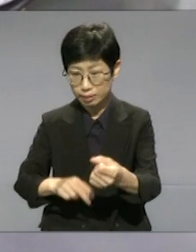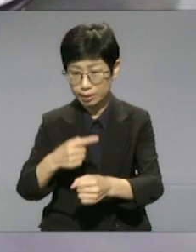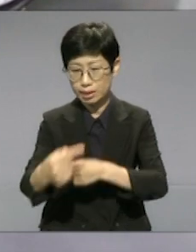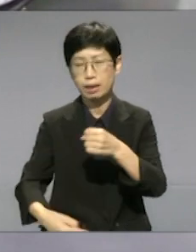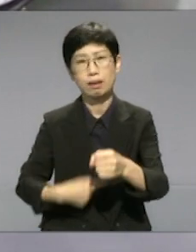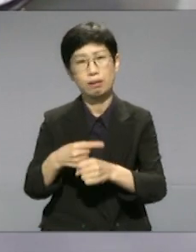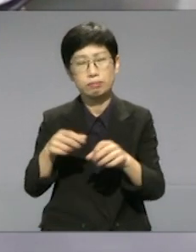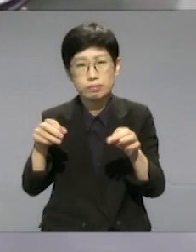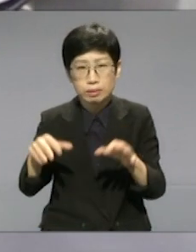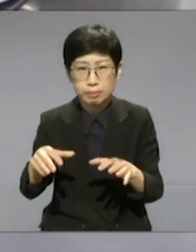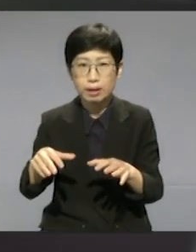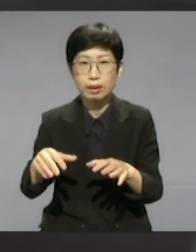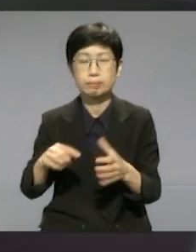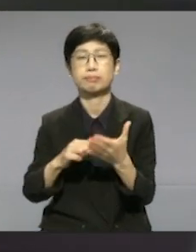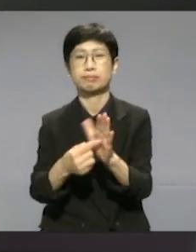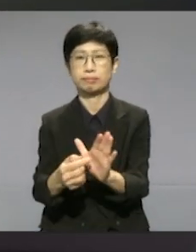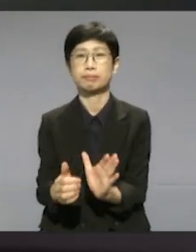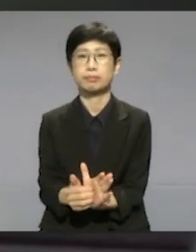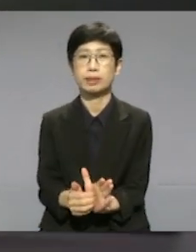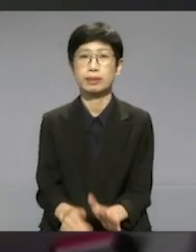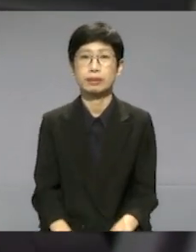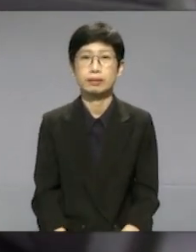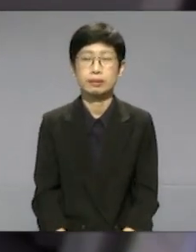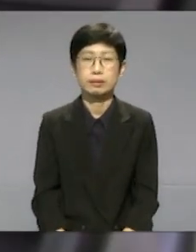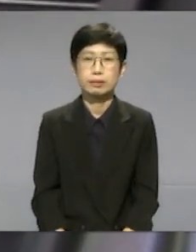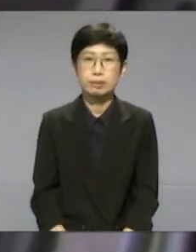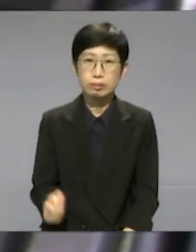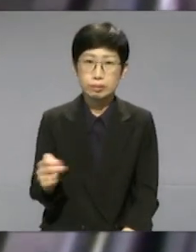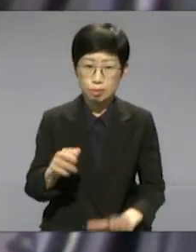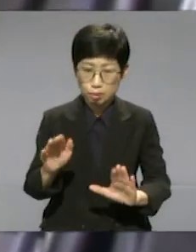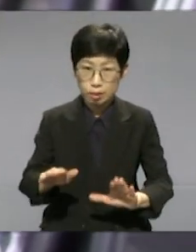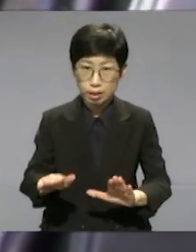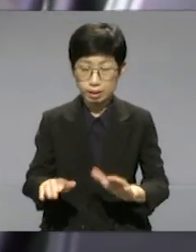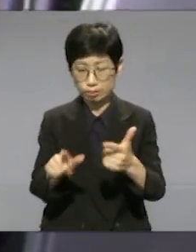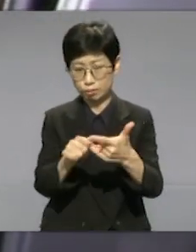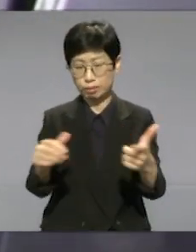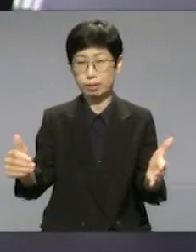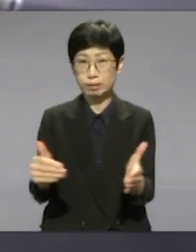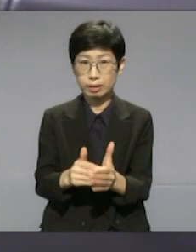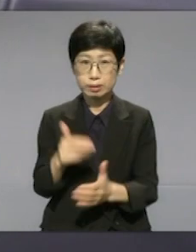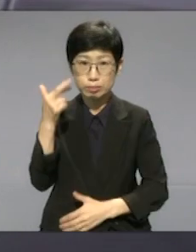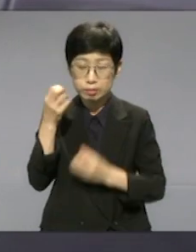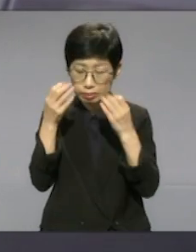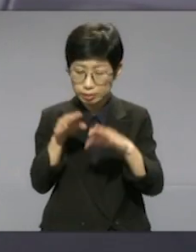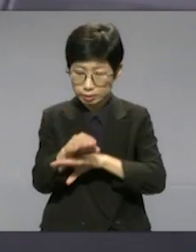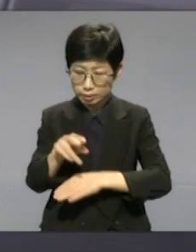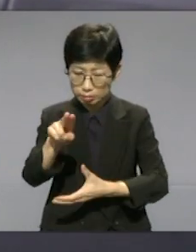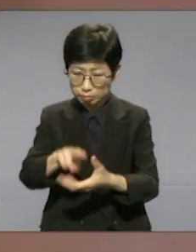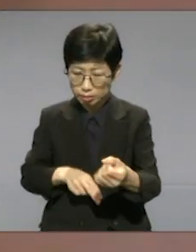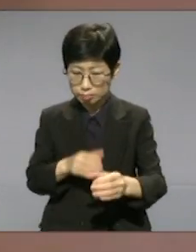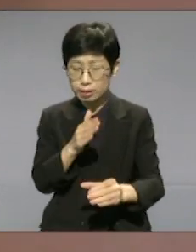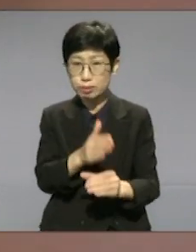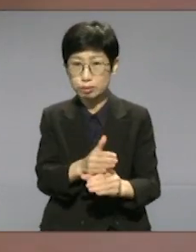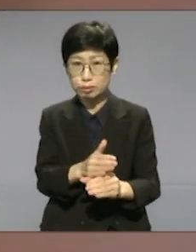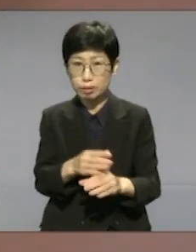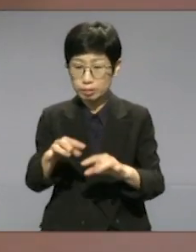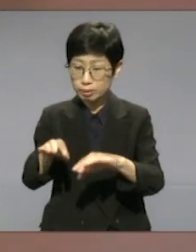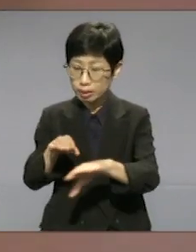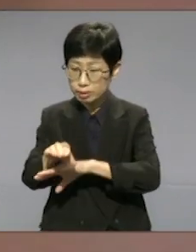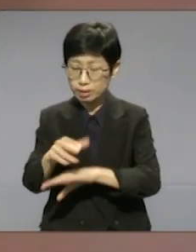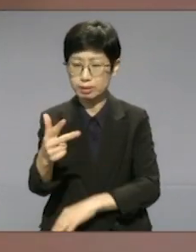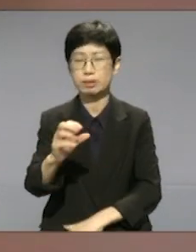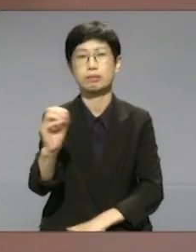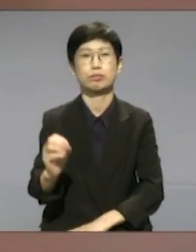1년밖에 걸리지 않았다며 이같이 전했습니다 또 올해 상반기 미국의 신차 판매에서 전기차 비중이